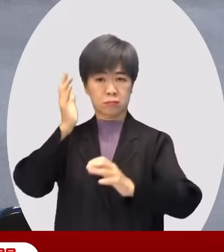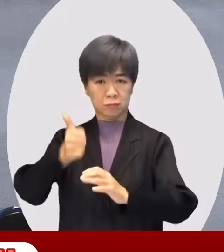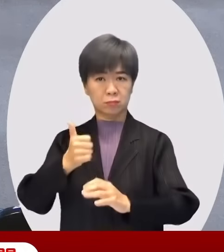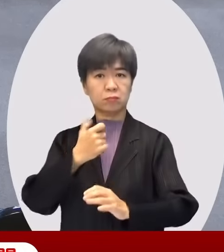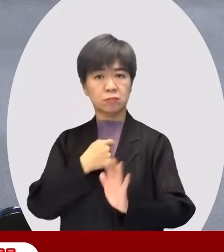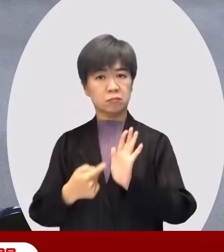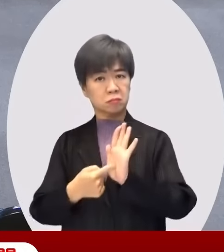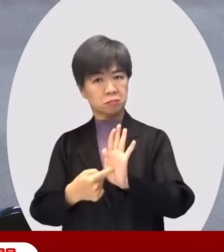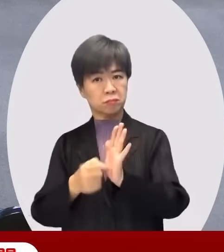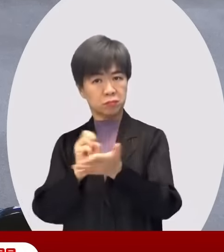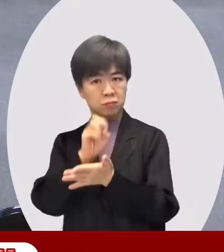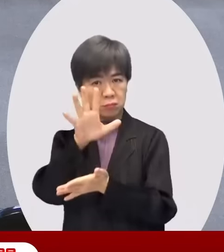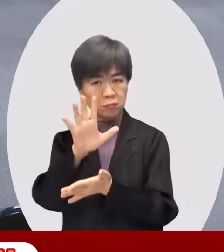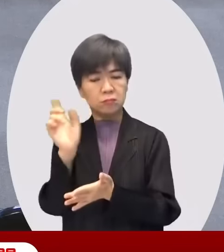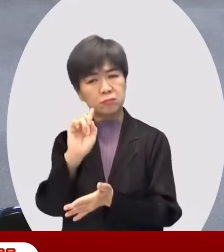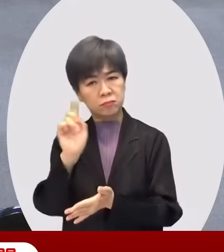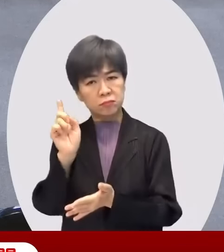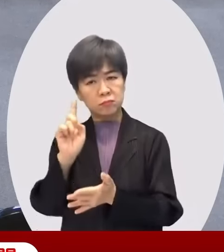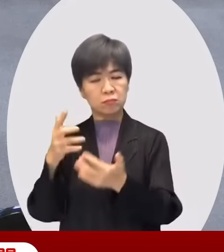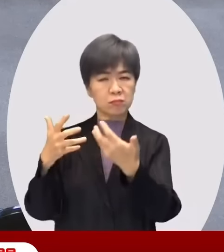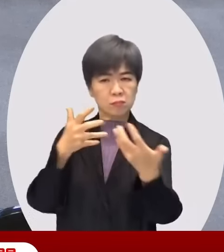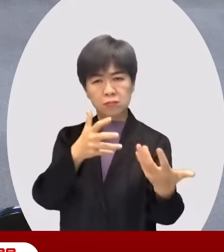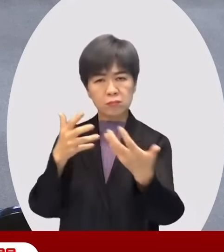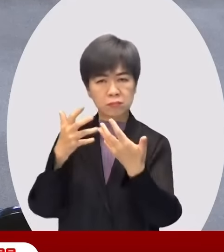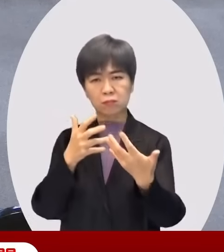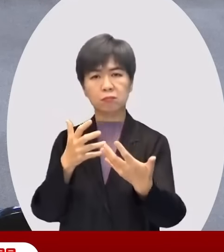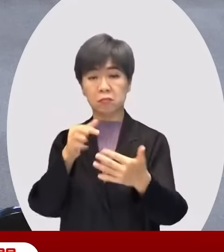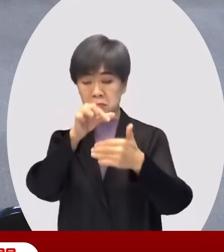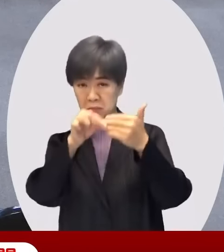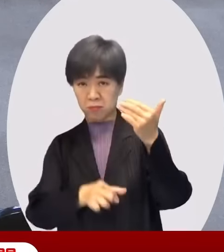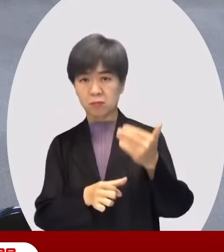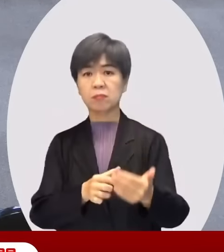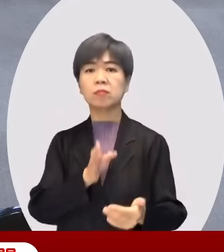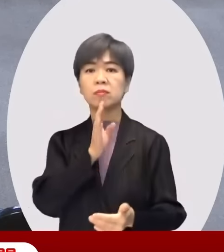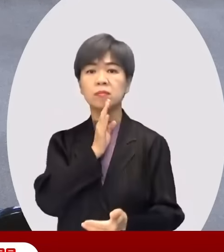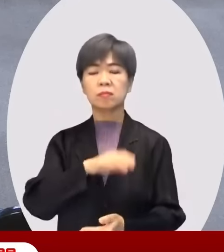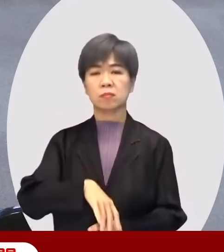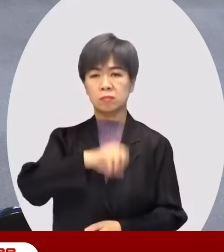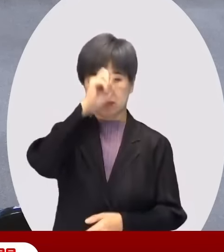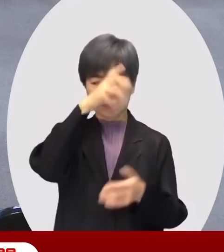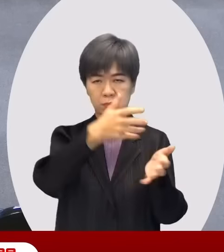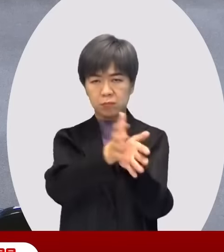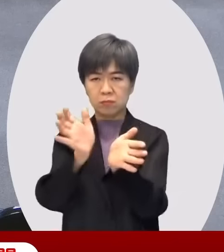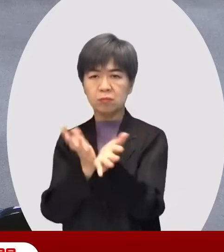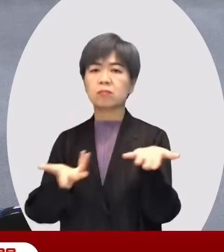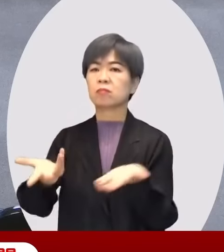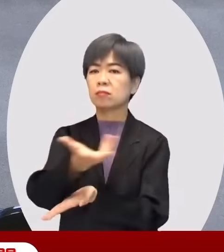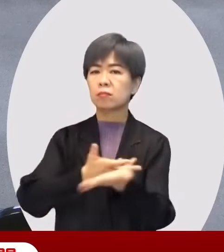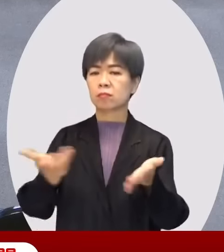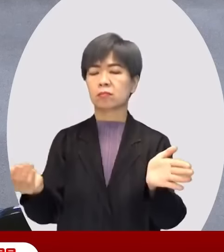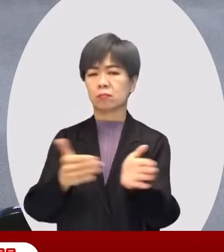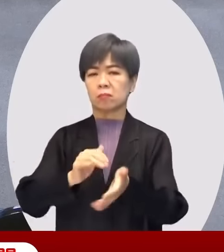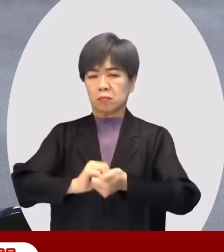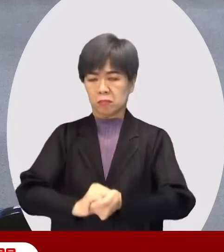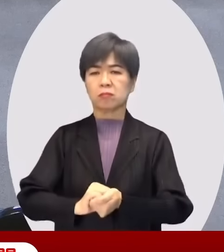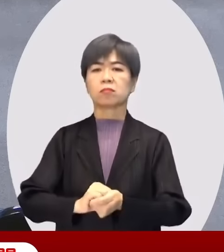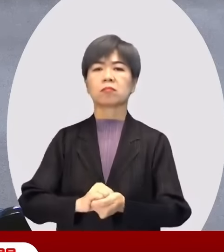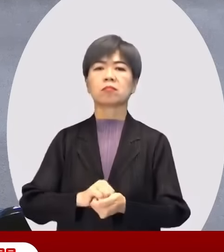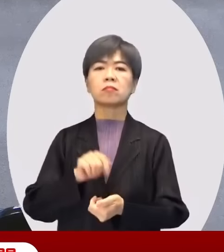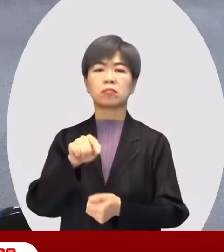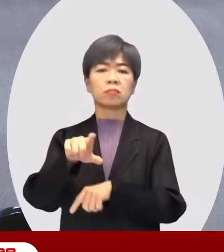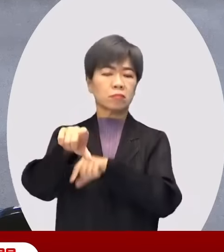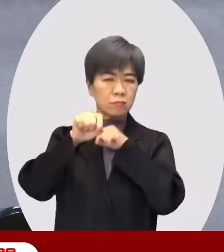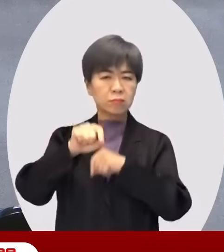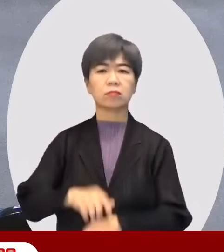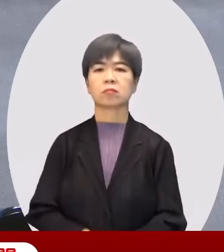要怎么样的报告，怎么样的答询，这是一个要经过双方磋商以后形成的义务。好，